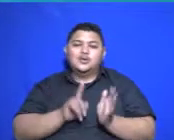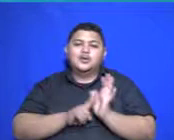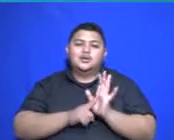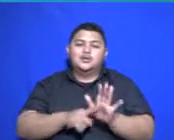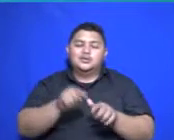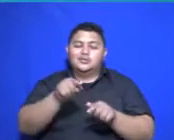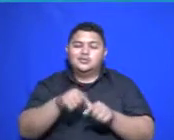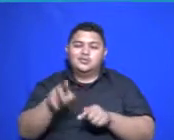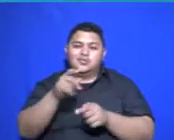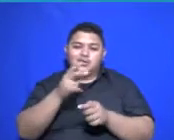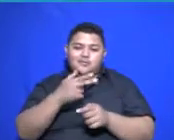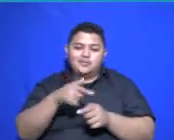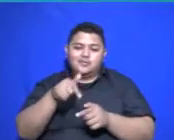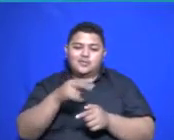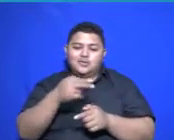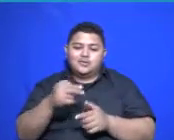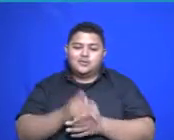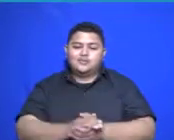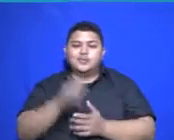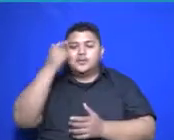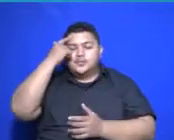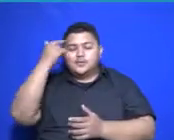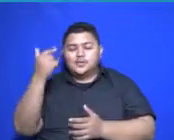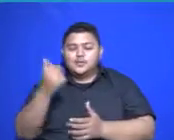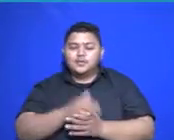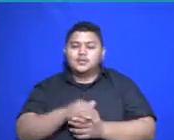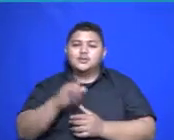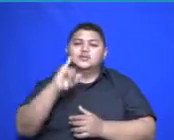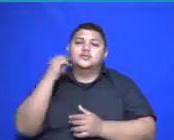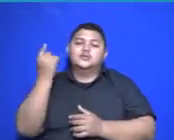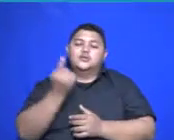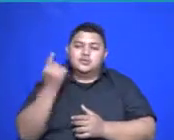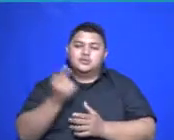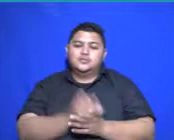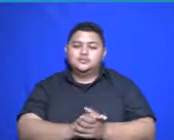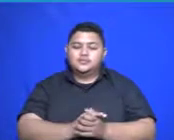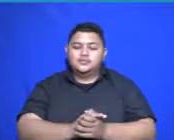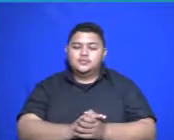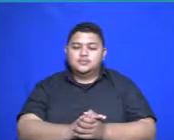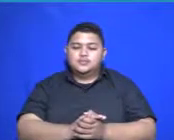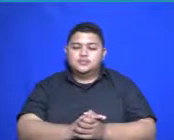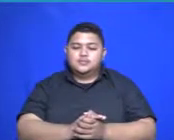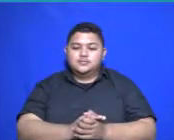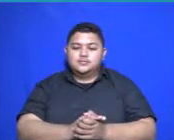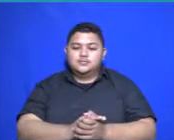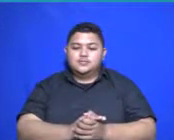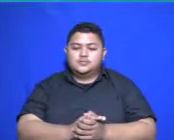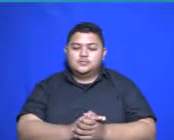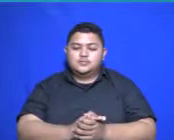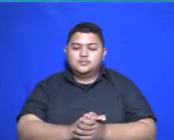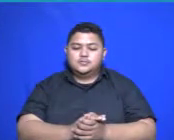Indonesia. Kemudian sekarang soal prestasi, prestasi di kancah internasional, ya, itu akan menunjukkan